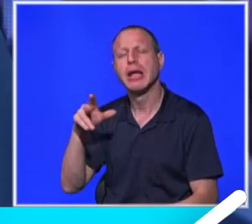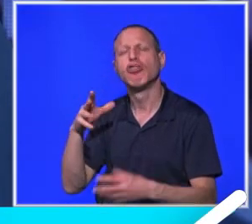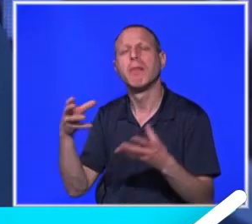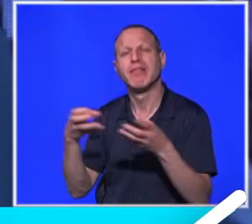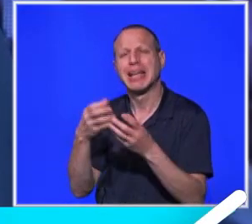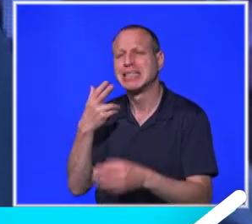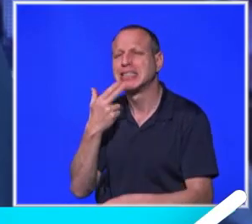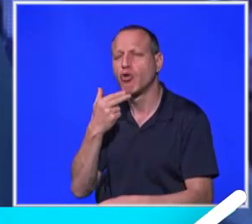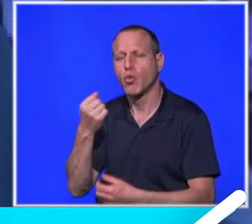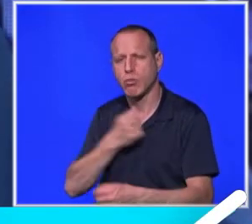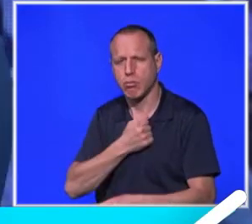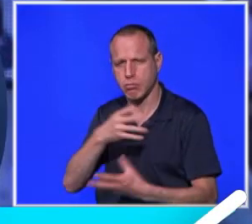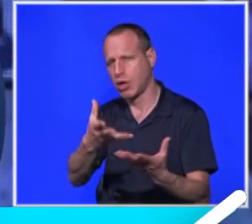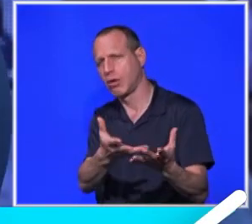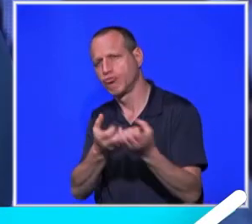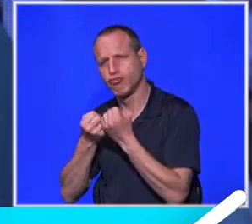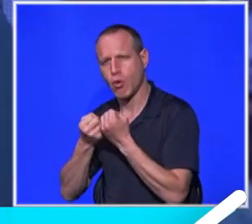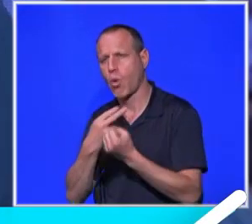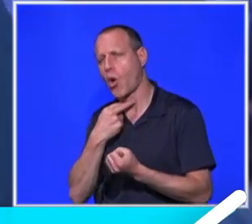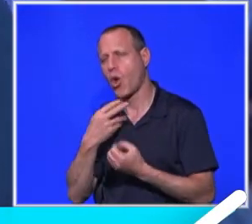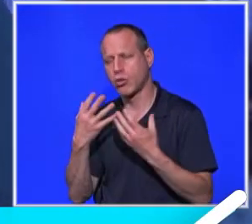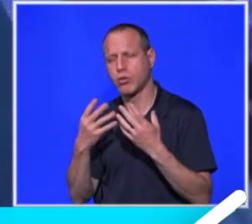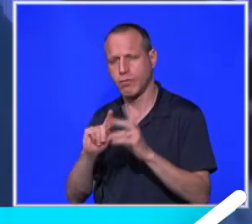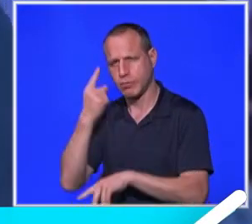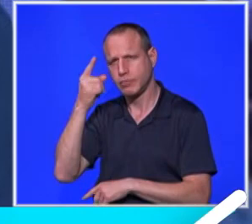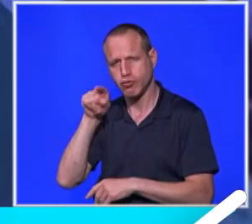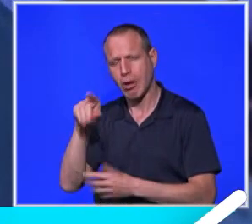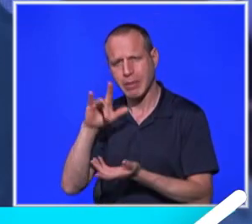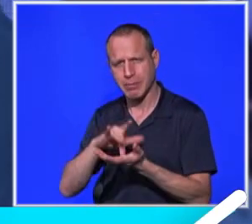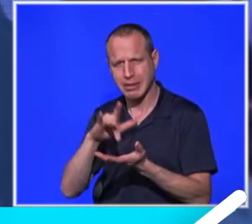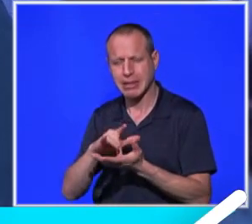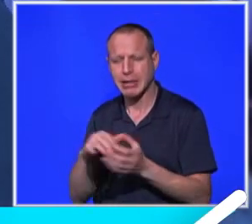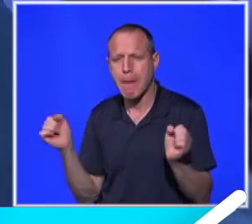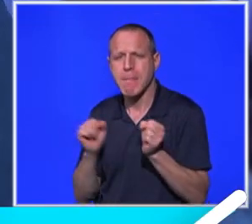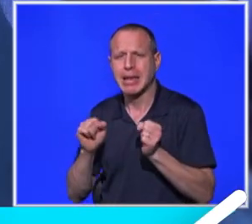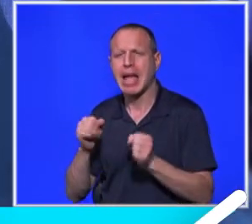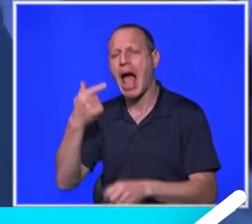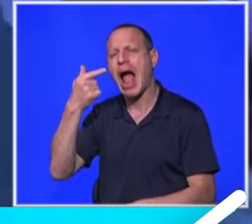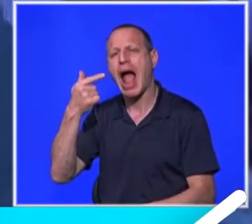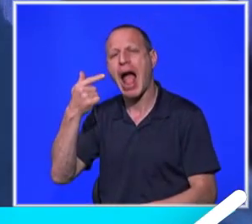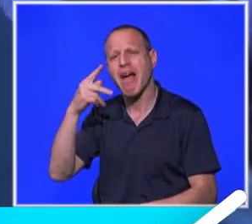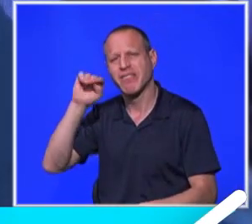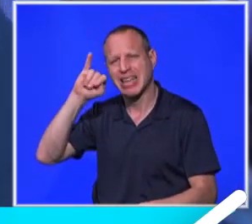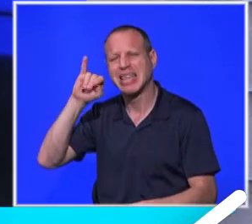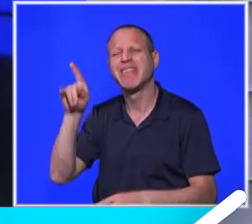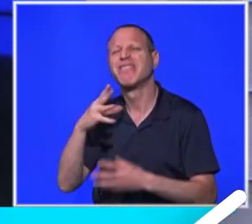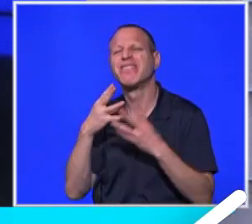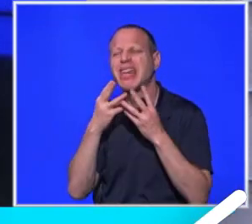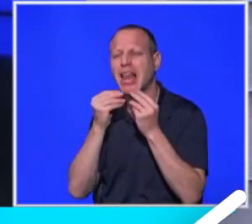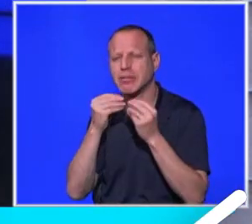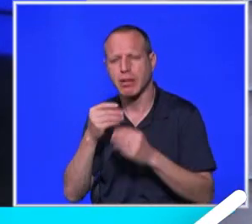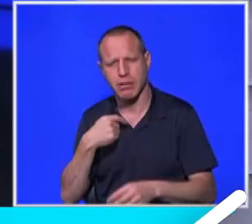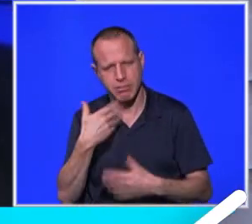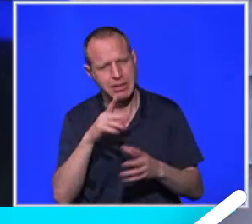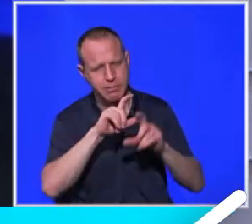למשוך איזשהו ככה נתח גדול, ושם נמצאת הפאניקה, אני מבינה, של גפני ושל ליצמן. אז בואי ניתן לך סקופ. מה סמוטריץ' אומר בחדרי